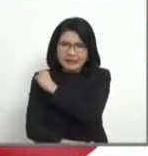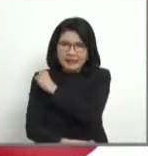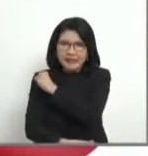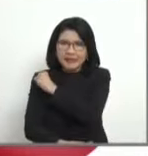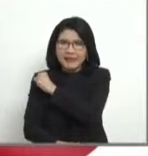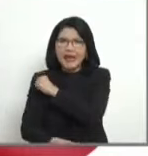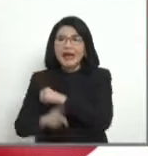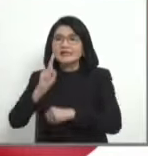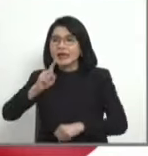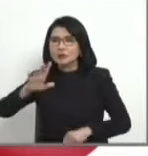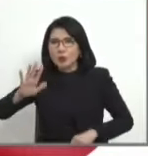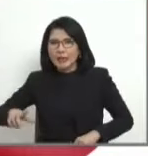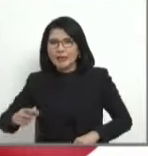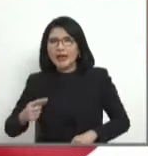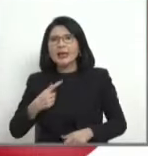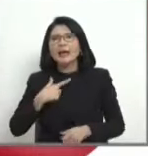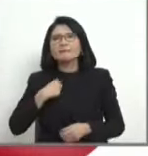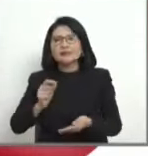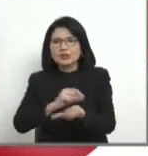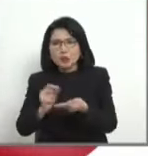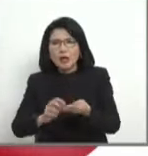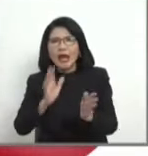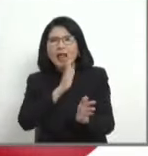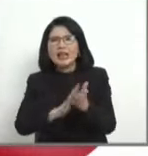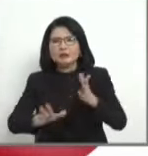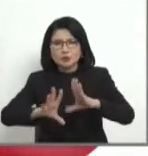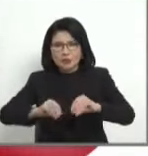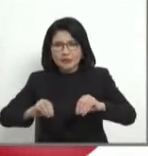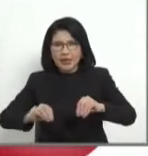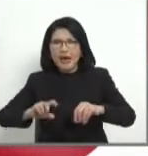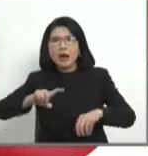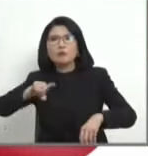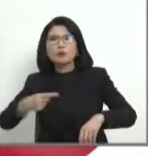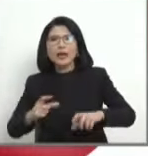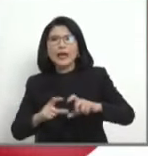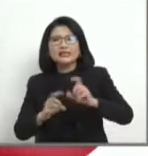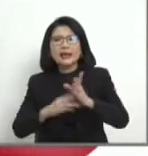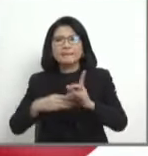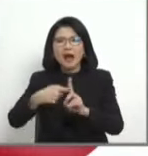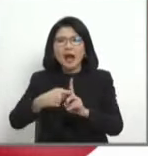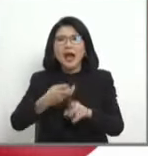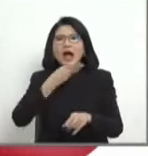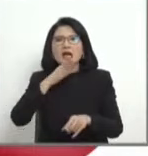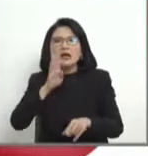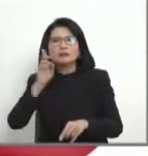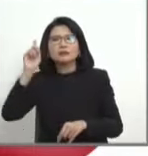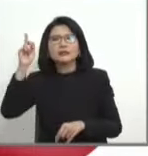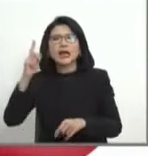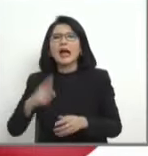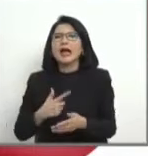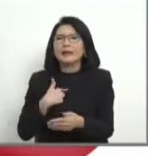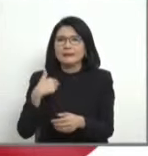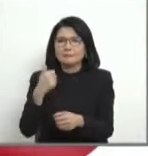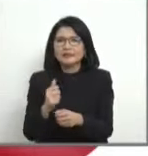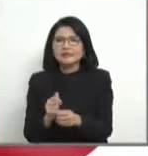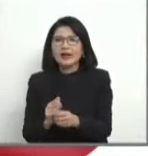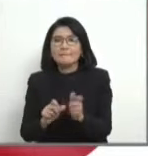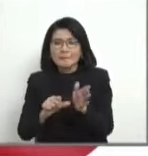bisa sekolah langsung kerja? Kami mulai dari SMK karena alhamdulillah kami mampu untuk mengcover